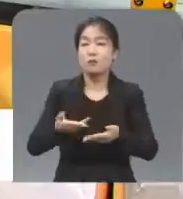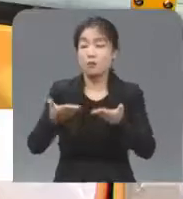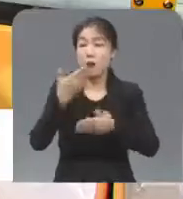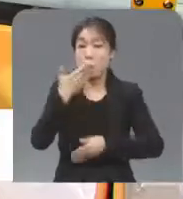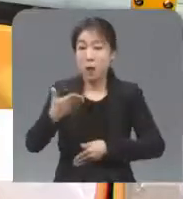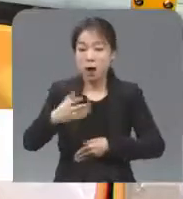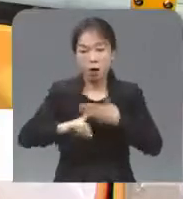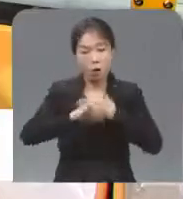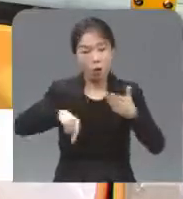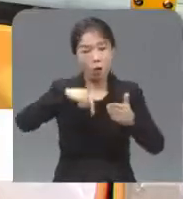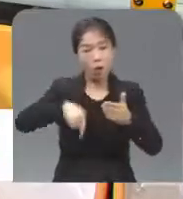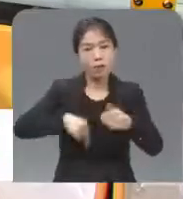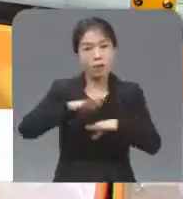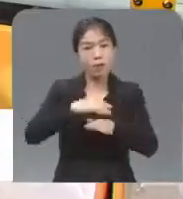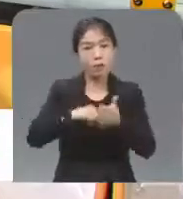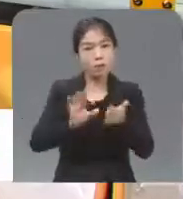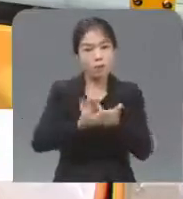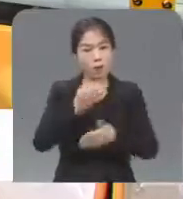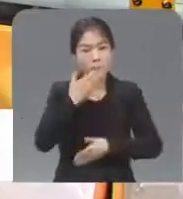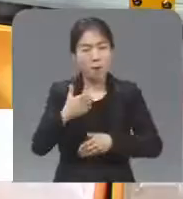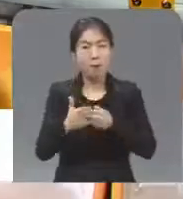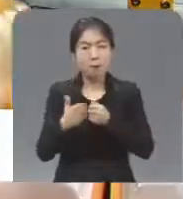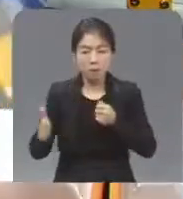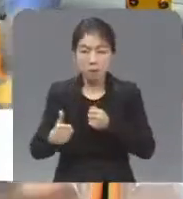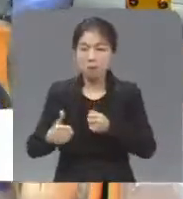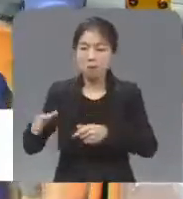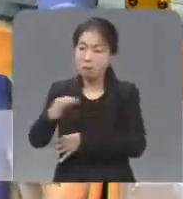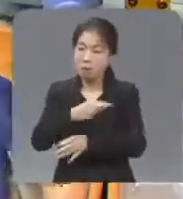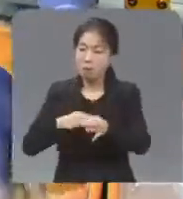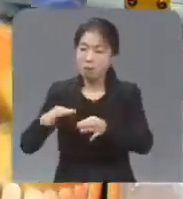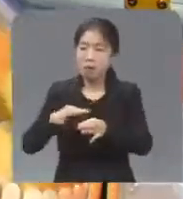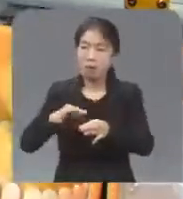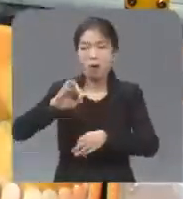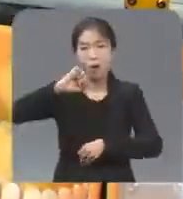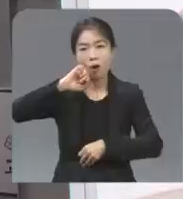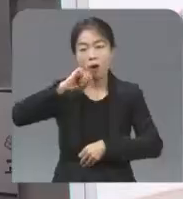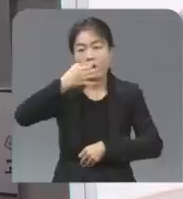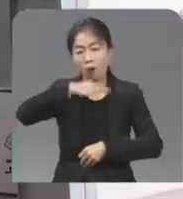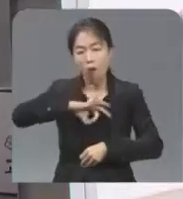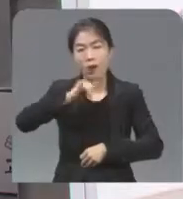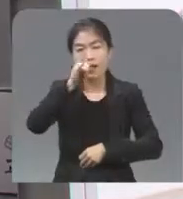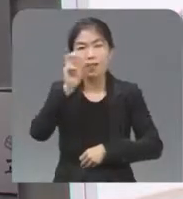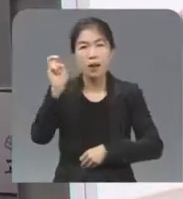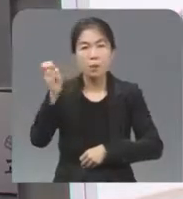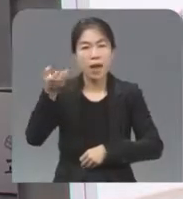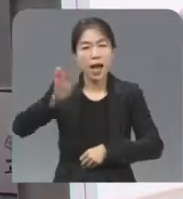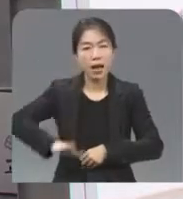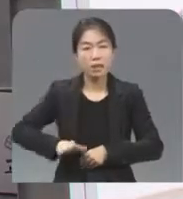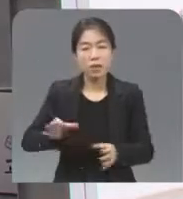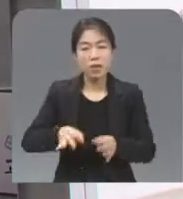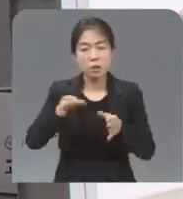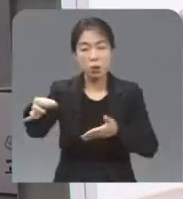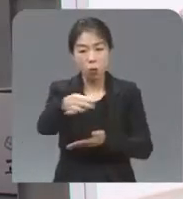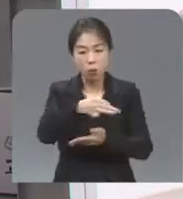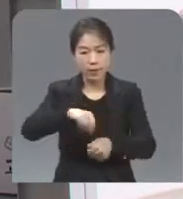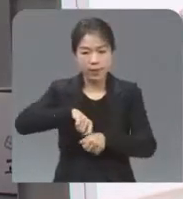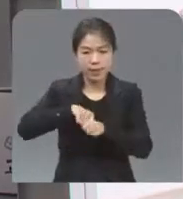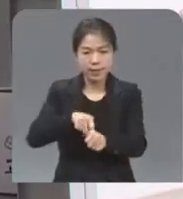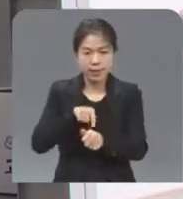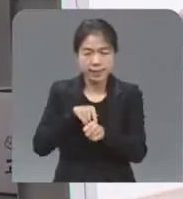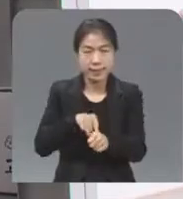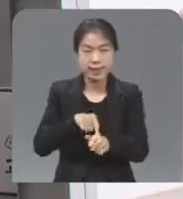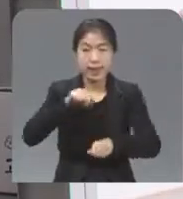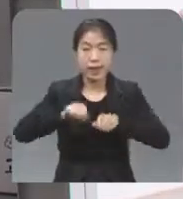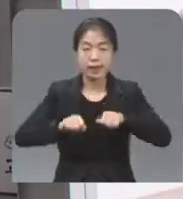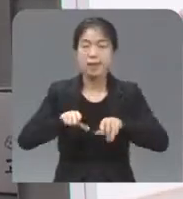쓰일 가능성이 커서 농촌 경제에도 보탬이 될 것으로 보입니다. 다만 기부금과 모금을 강요, 권유하는